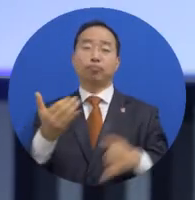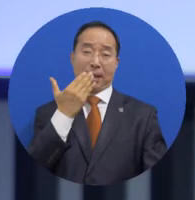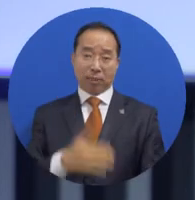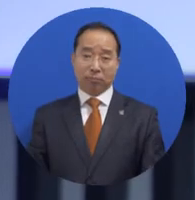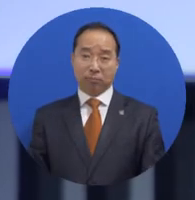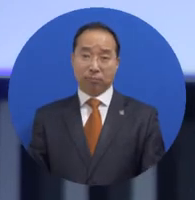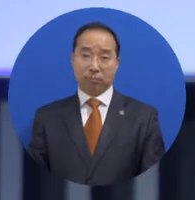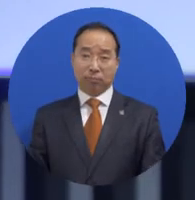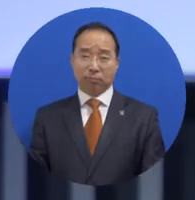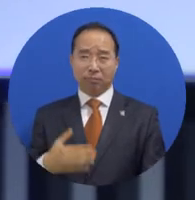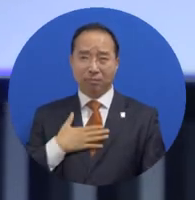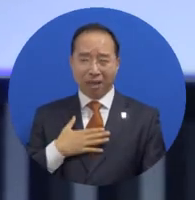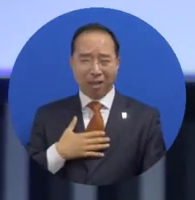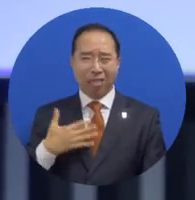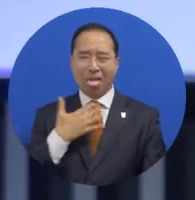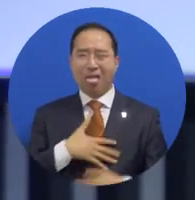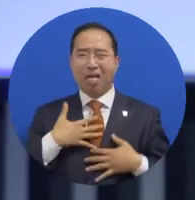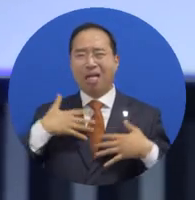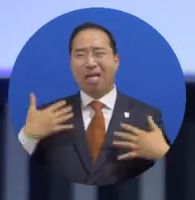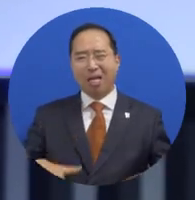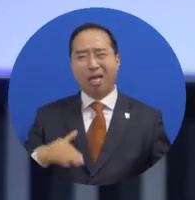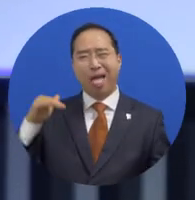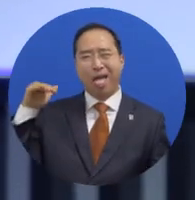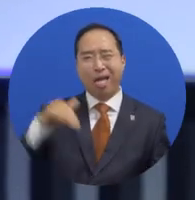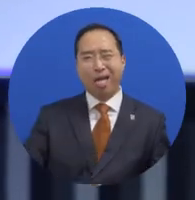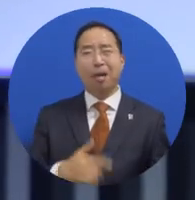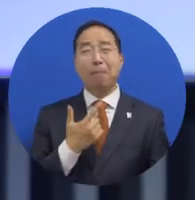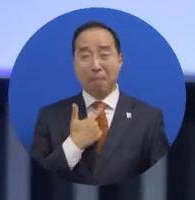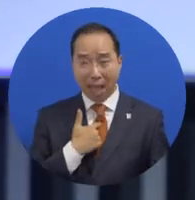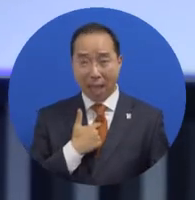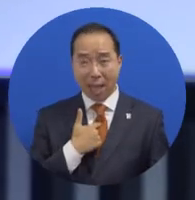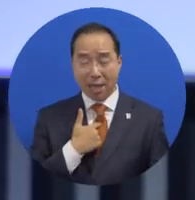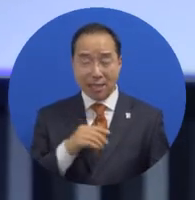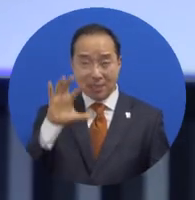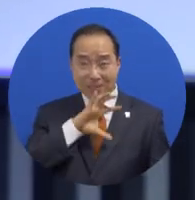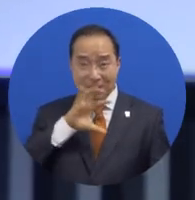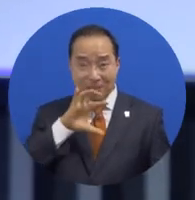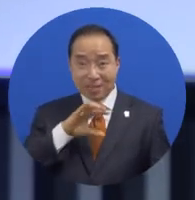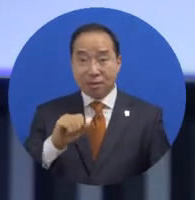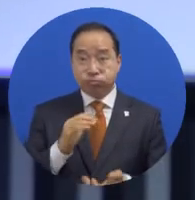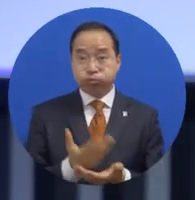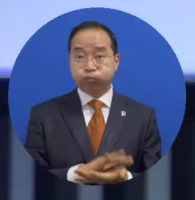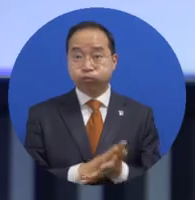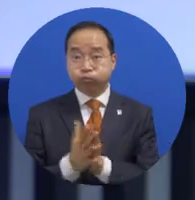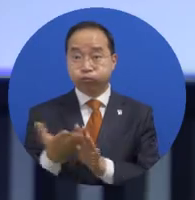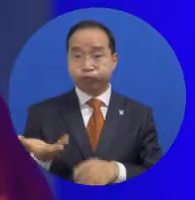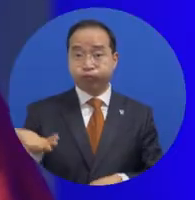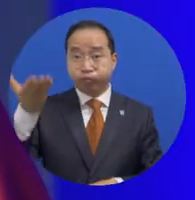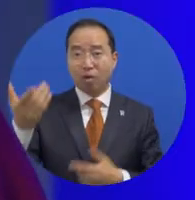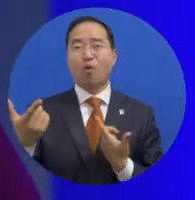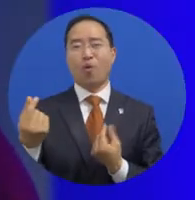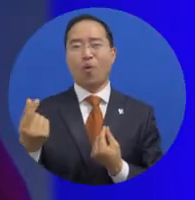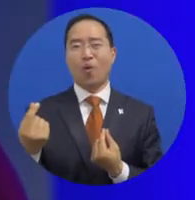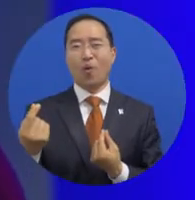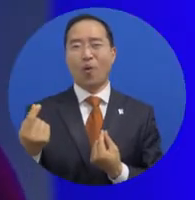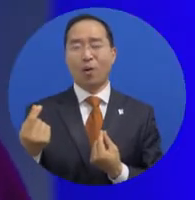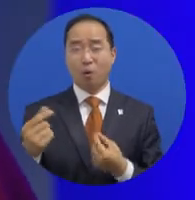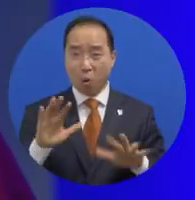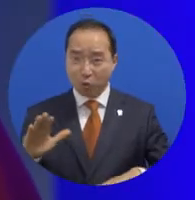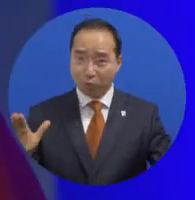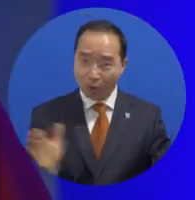같은 저질 체력의 에디터가 한 사람의 건강한 마녀 체력이 된 것처럼요.